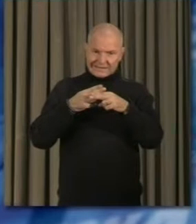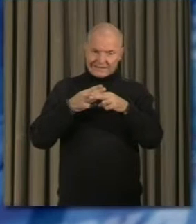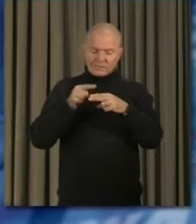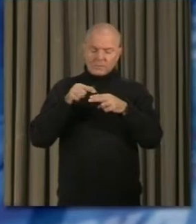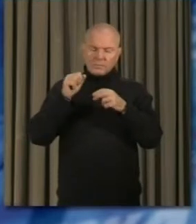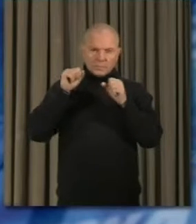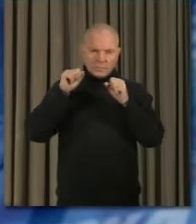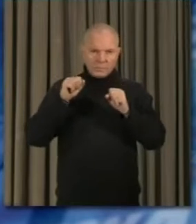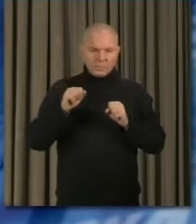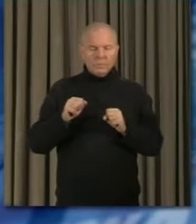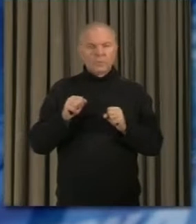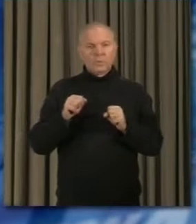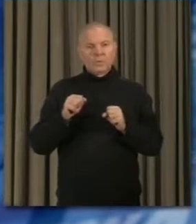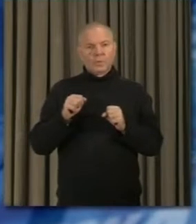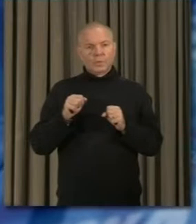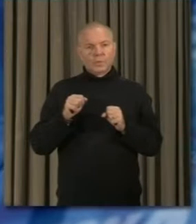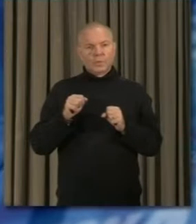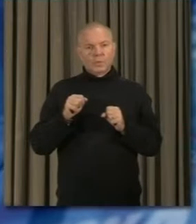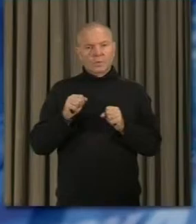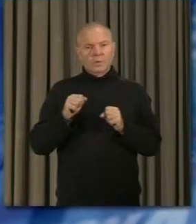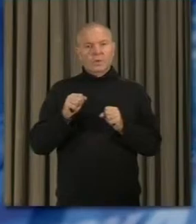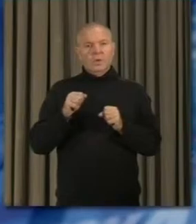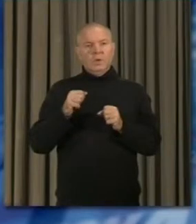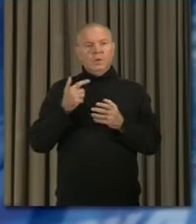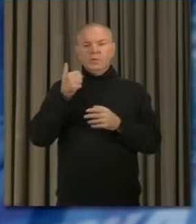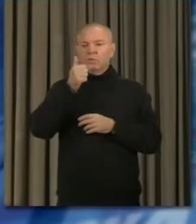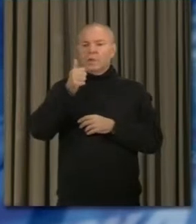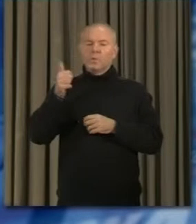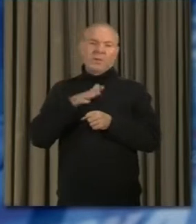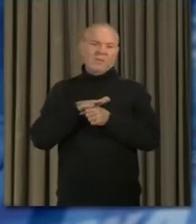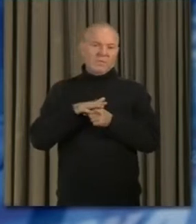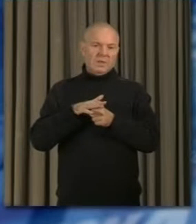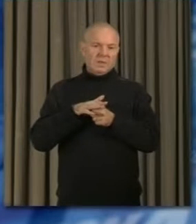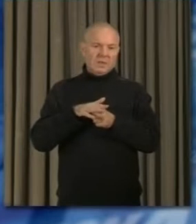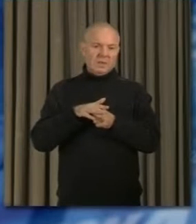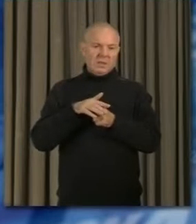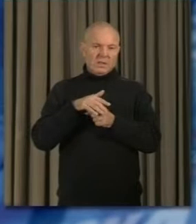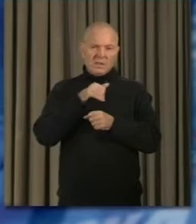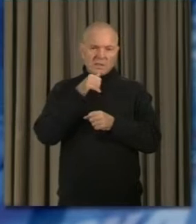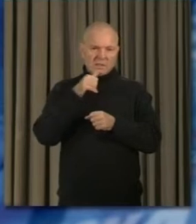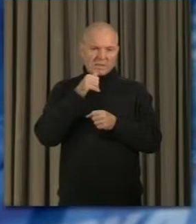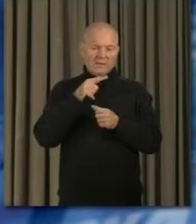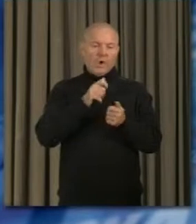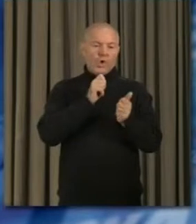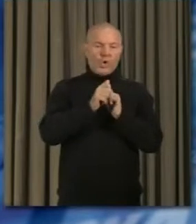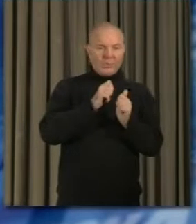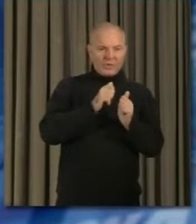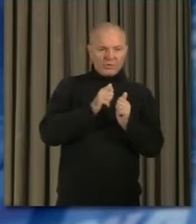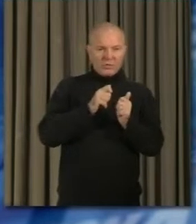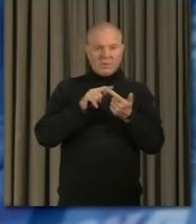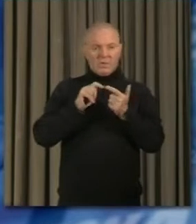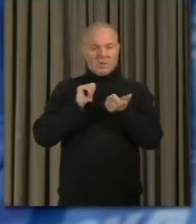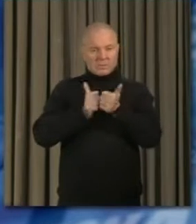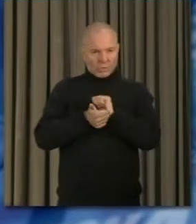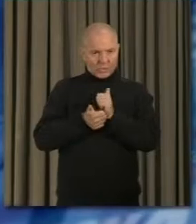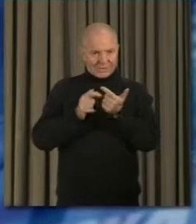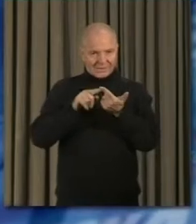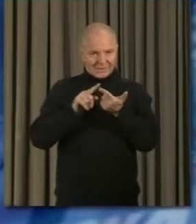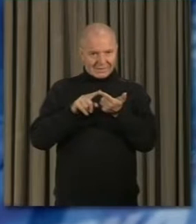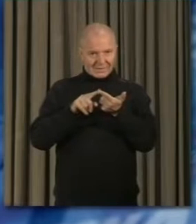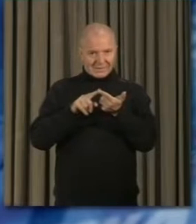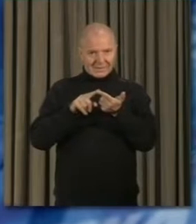portare i quattro consumi principali di ogni famiglia che sono i consumi ovviamente commerciali sportivi quelli che abbiamo